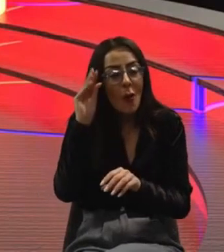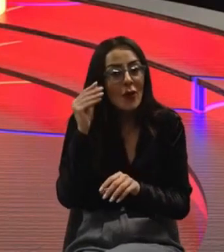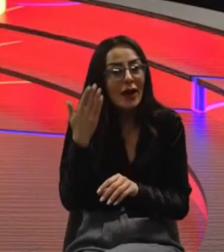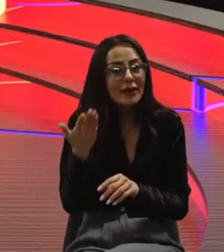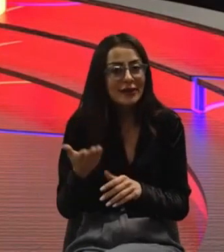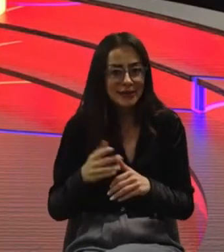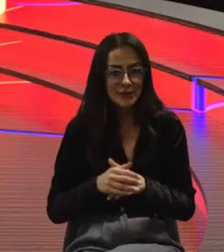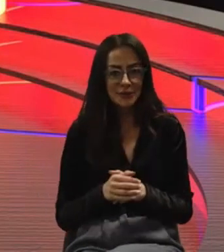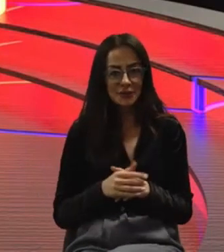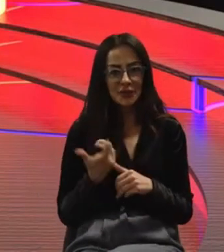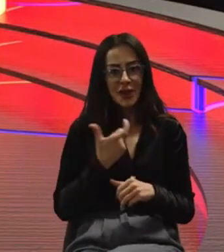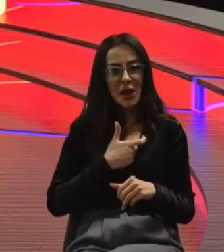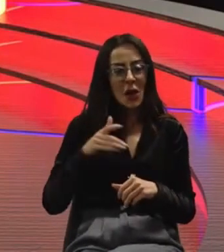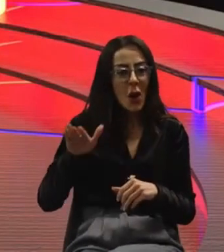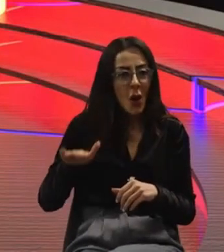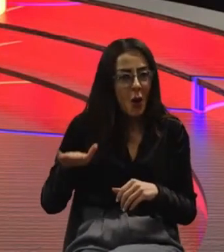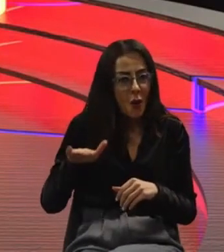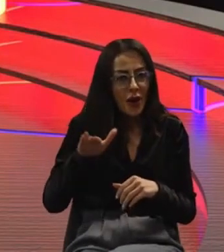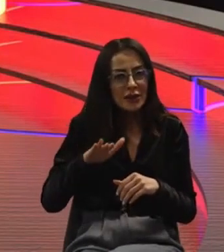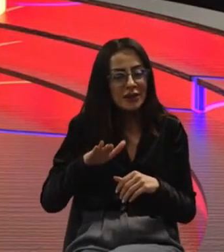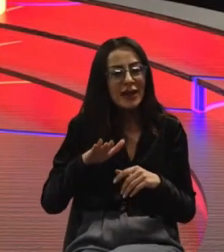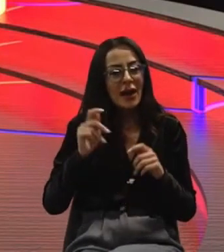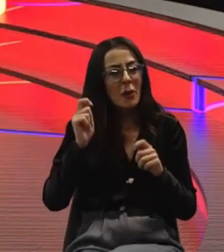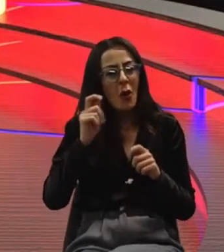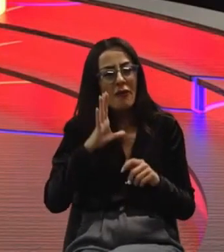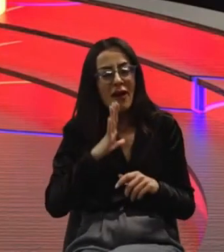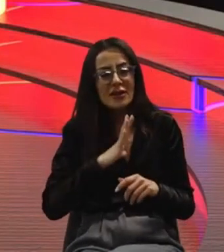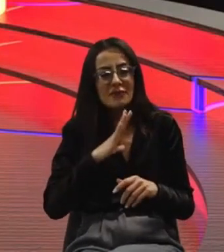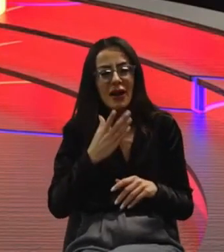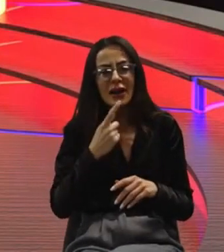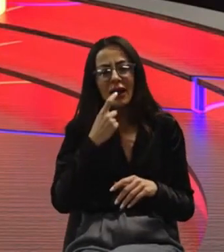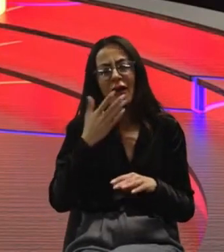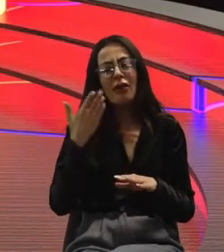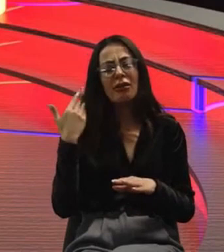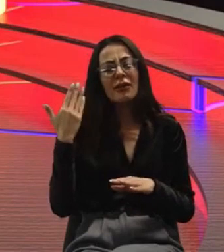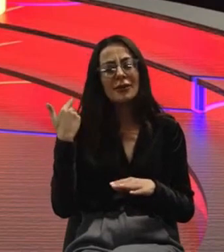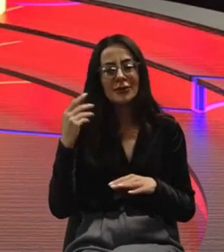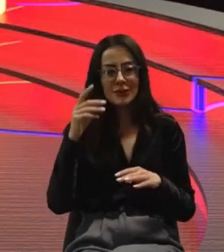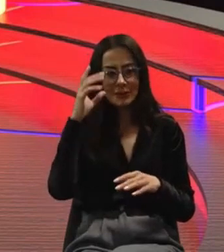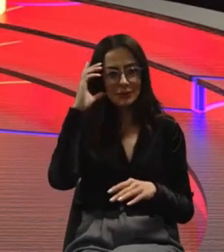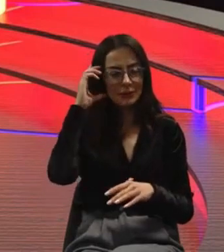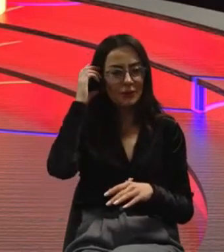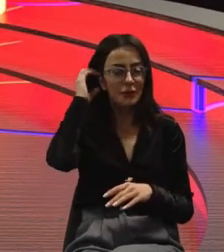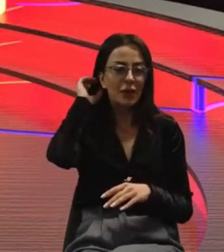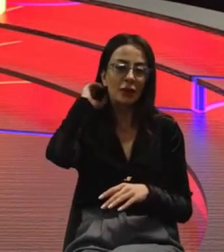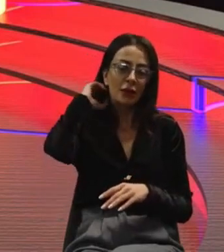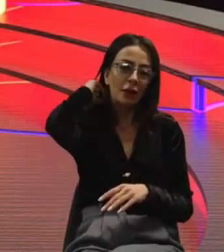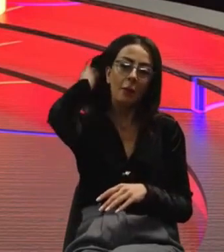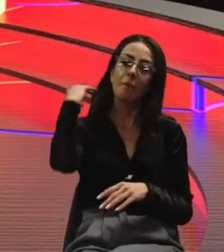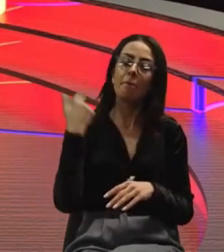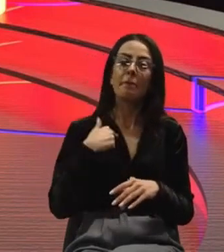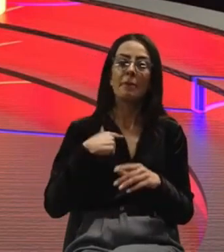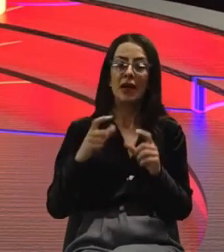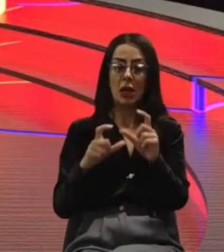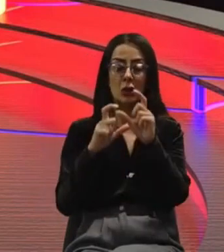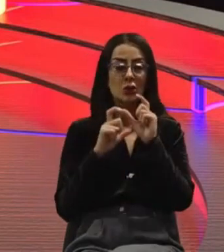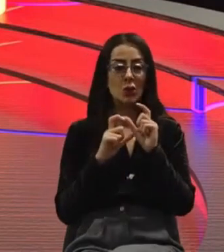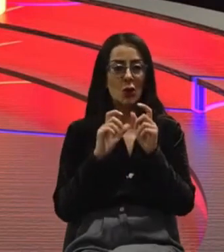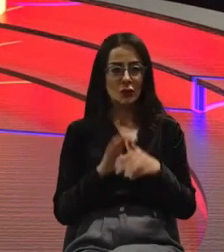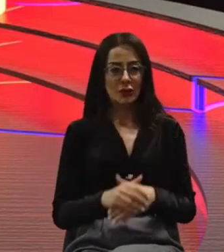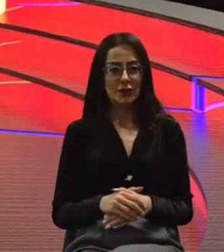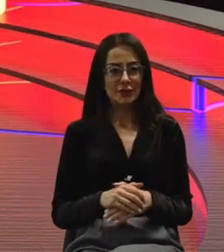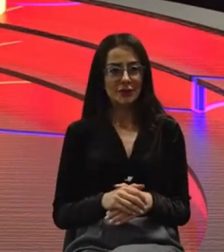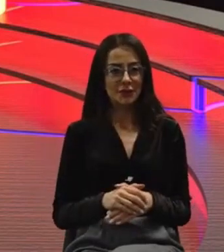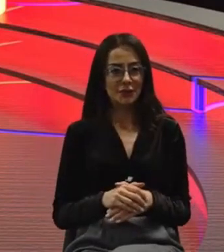öğrencilerle bir öğrenci bir konferans verirken yıllar Önce şu soruyu sordular bana içinizden birini